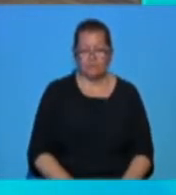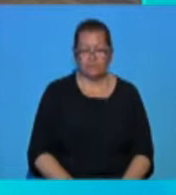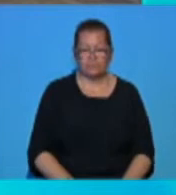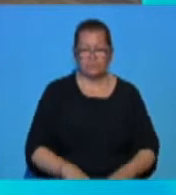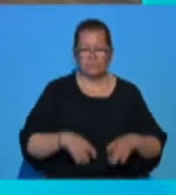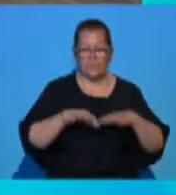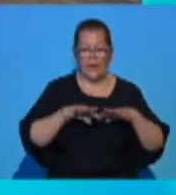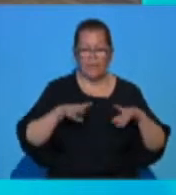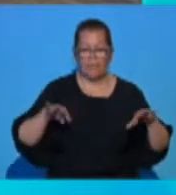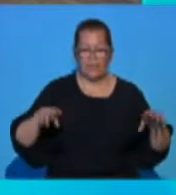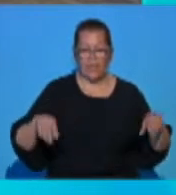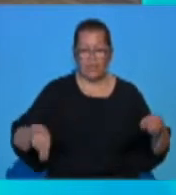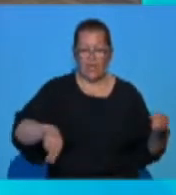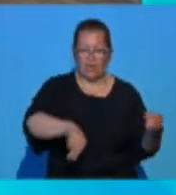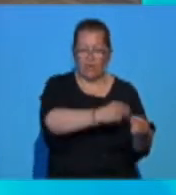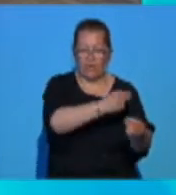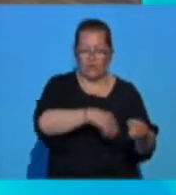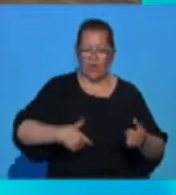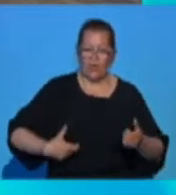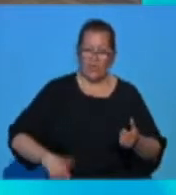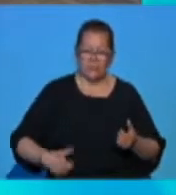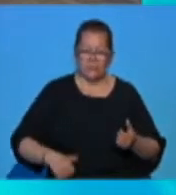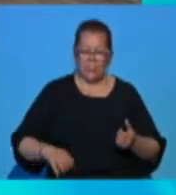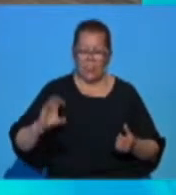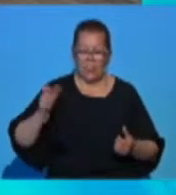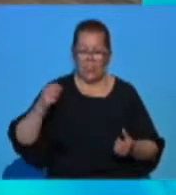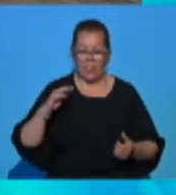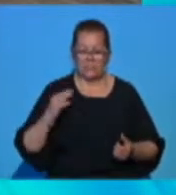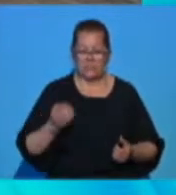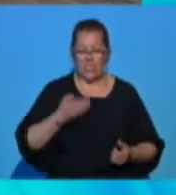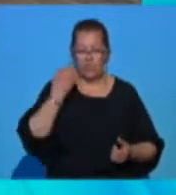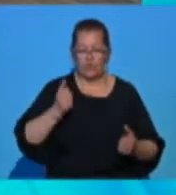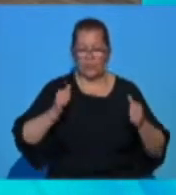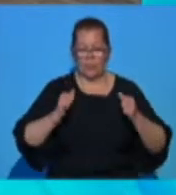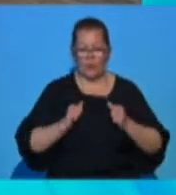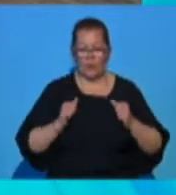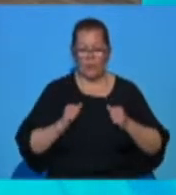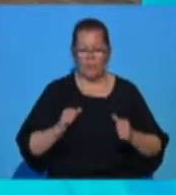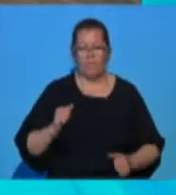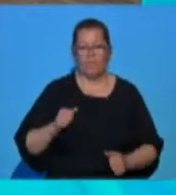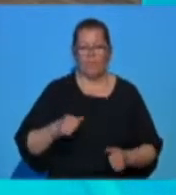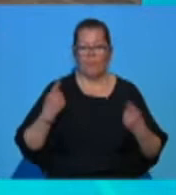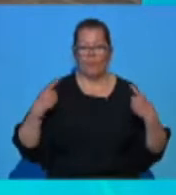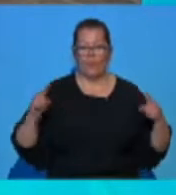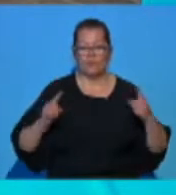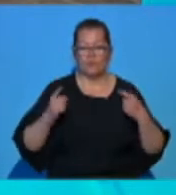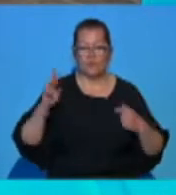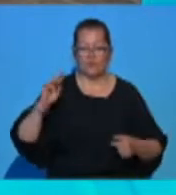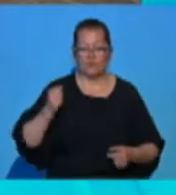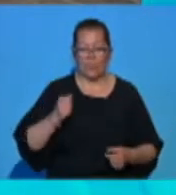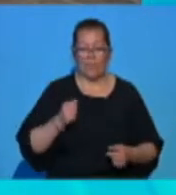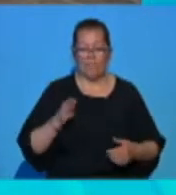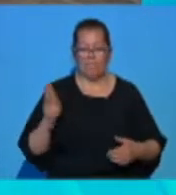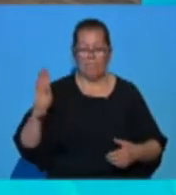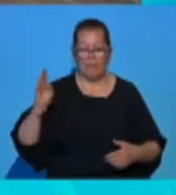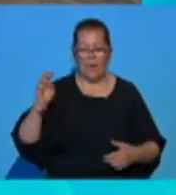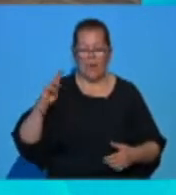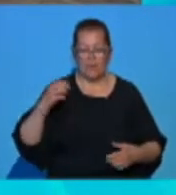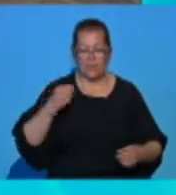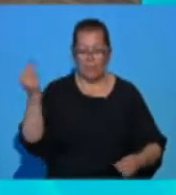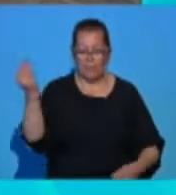artistic. Cursuri de pian, vioară, chitară, canto muzică populară, canto muzică ușoară, balet, pictură, teatru și